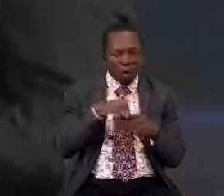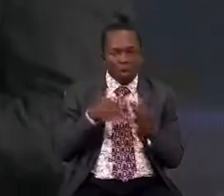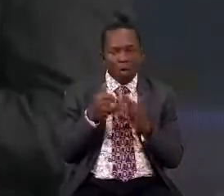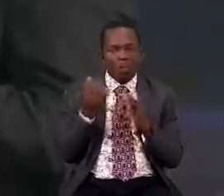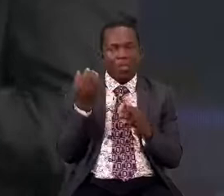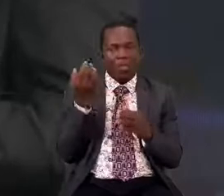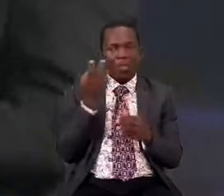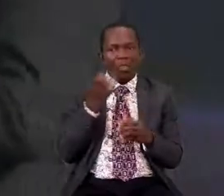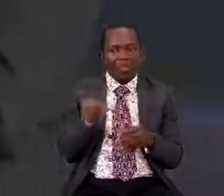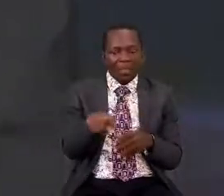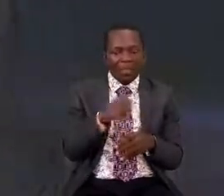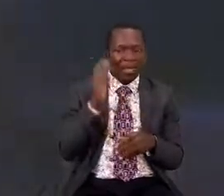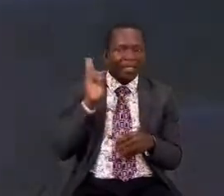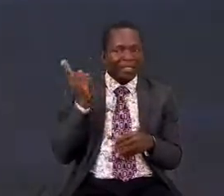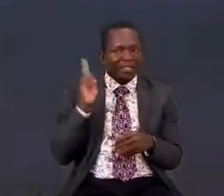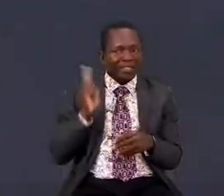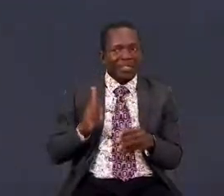ces expériences, comme